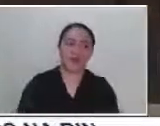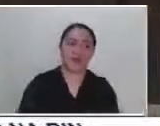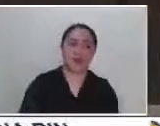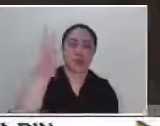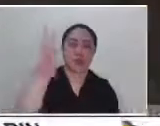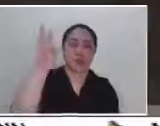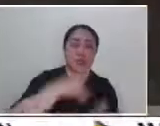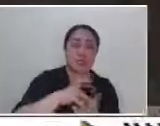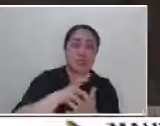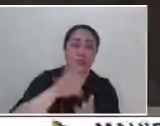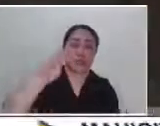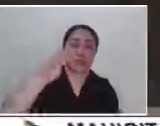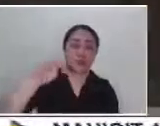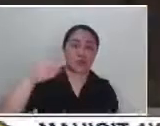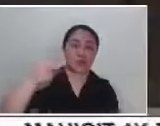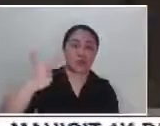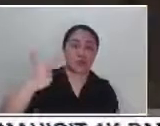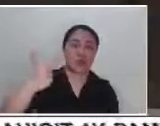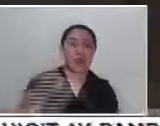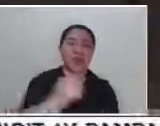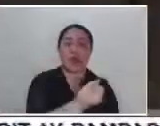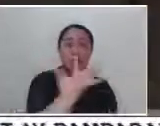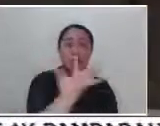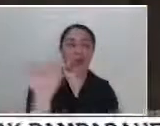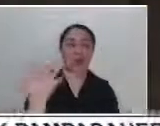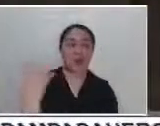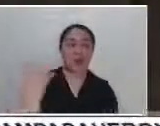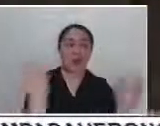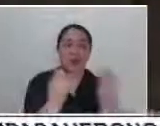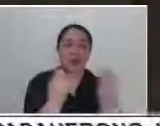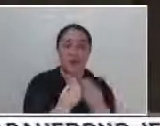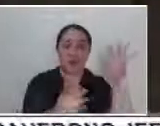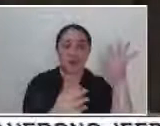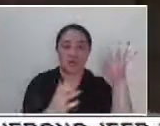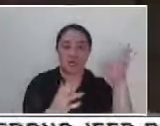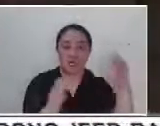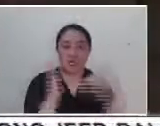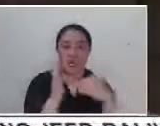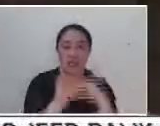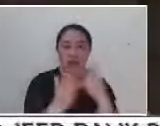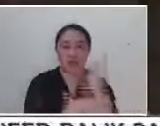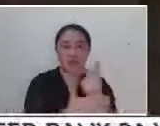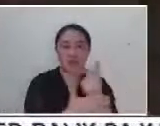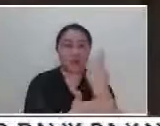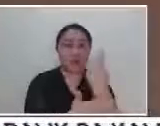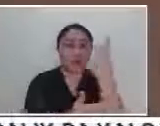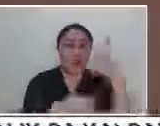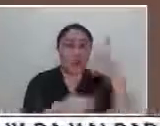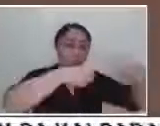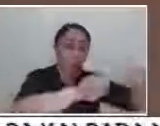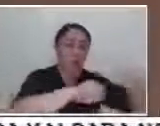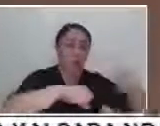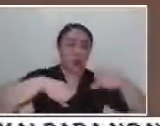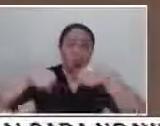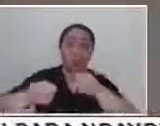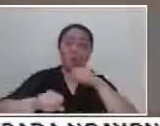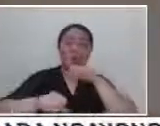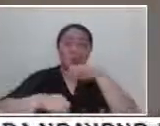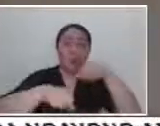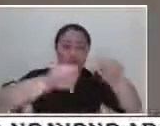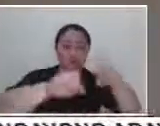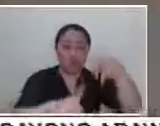ang 2.5 grams ng shabu na may halagang 17,000 pesos, dakong alaon na madaling araw.